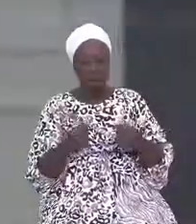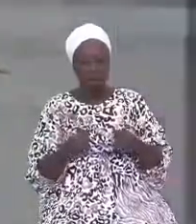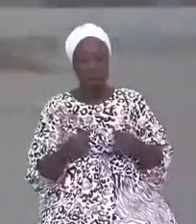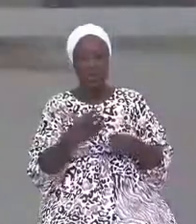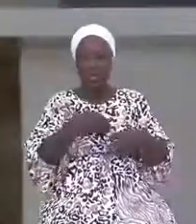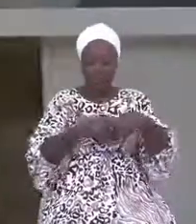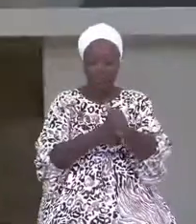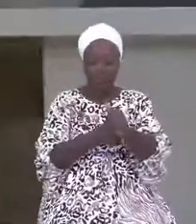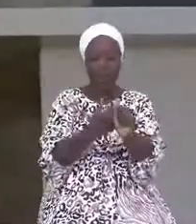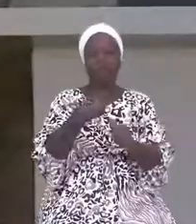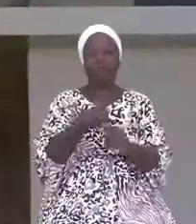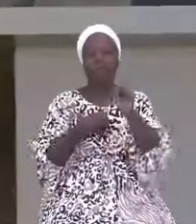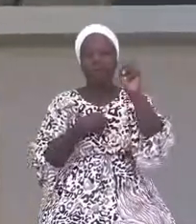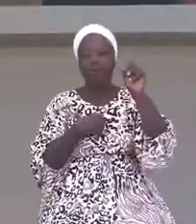suis-moi.